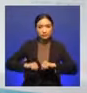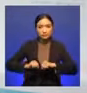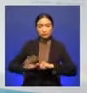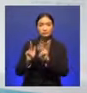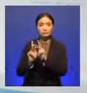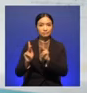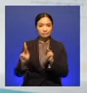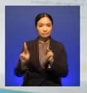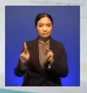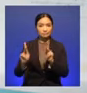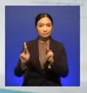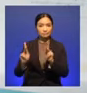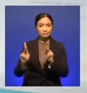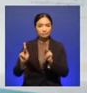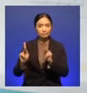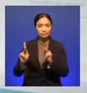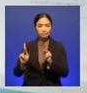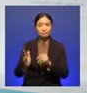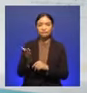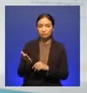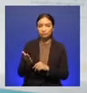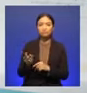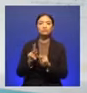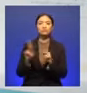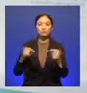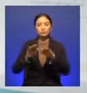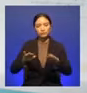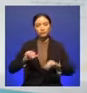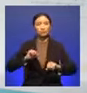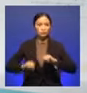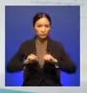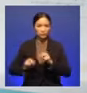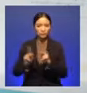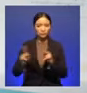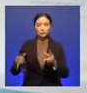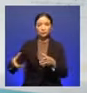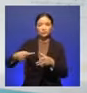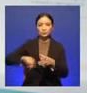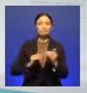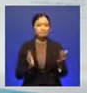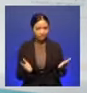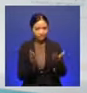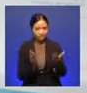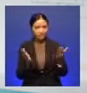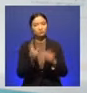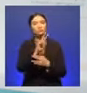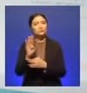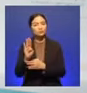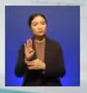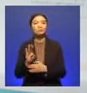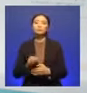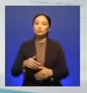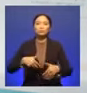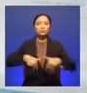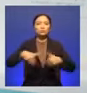การกดยช.คณะกรรมการเด็กและเยาวชนอยู่แล้วนะครับในการที่จะสนับสนุนเรื่องระบบทั่วหน้าซึ่งก็แส